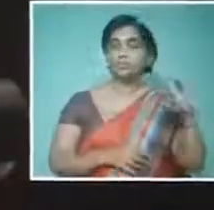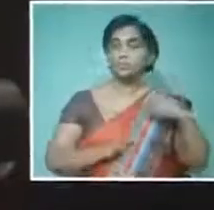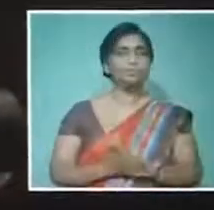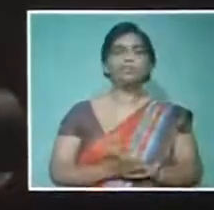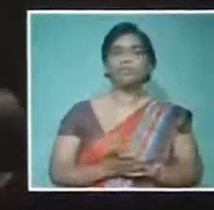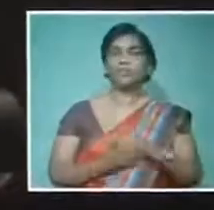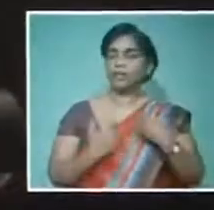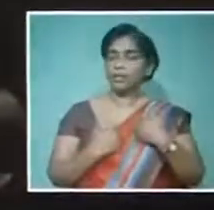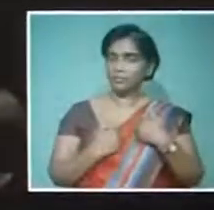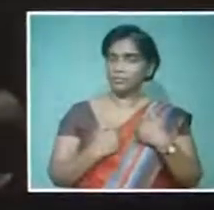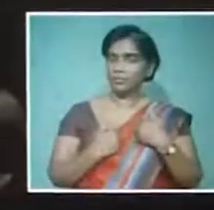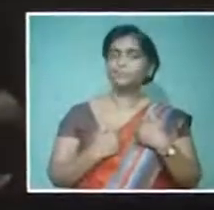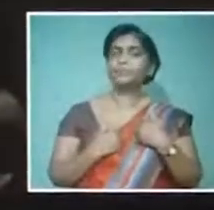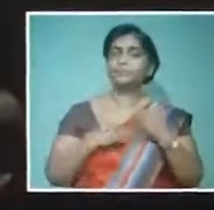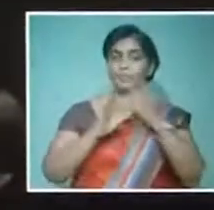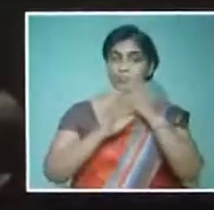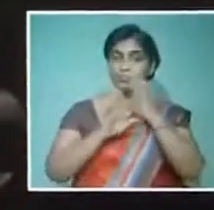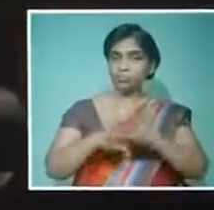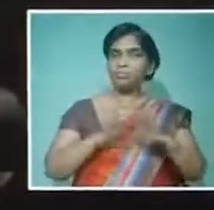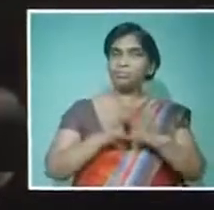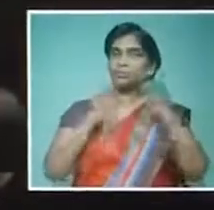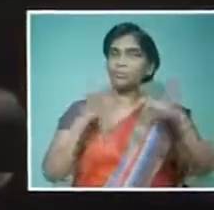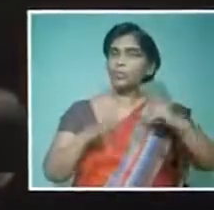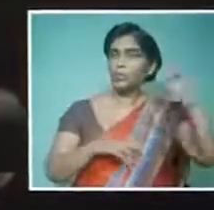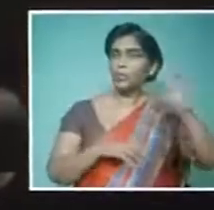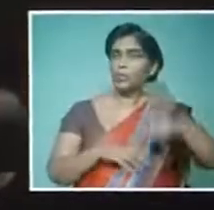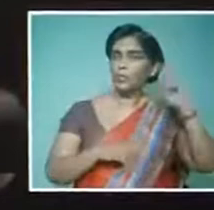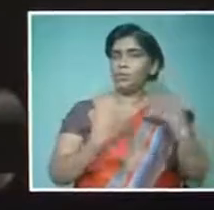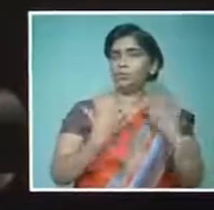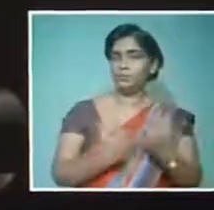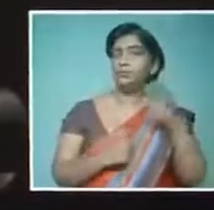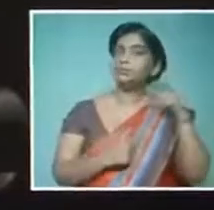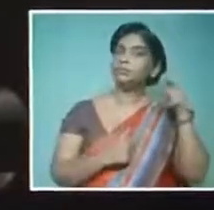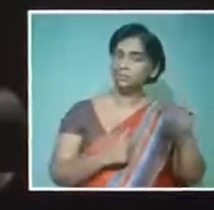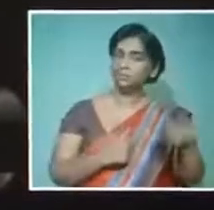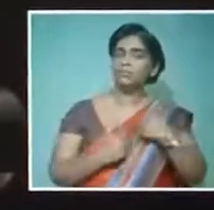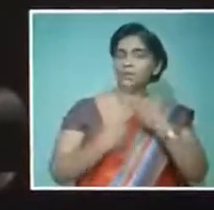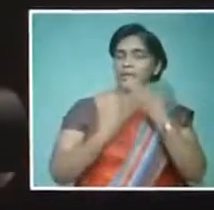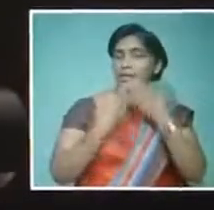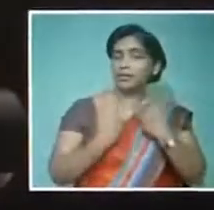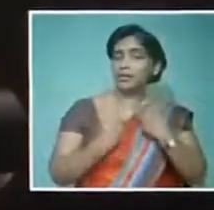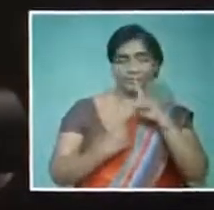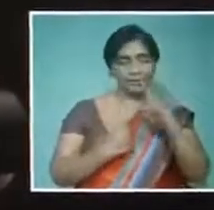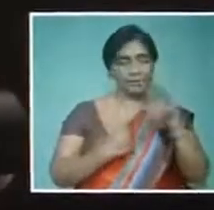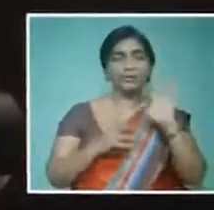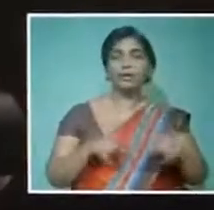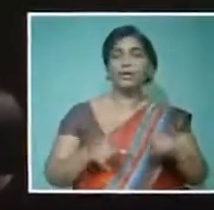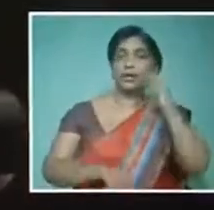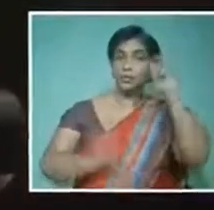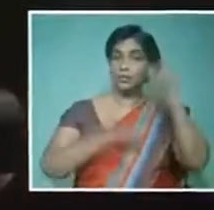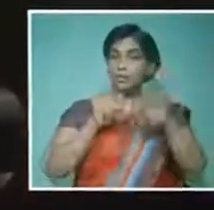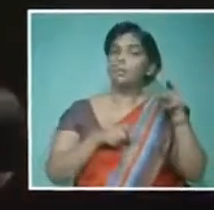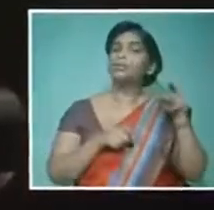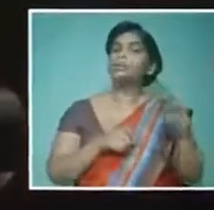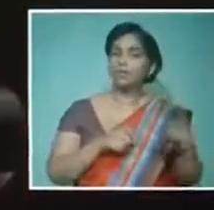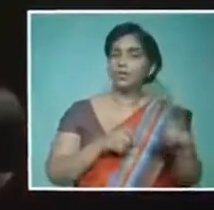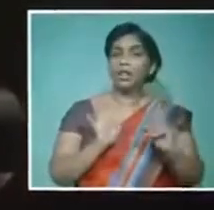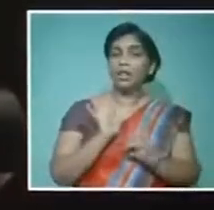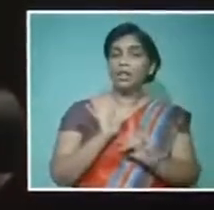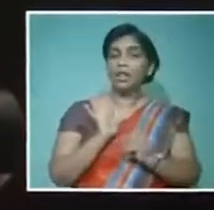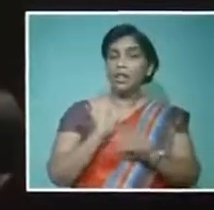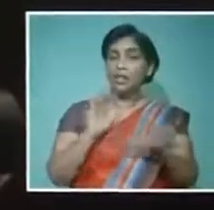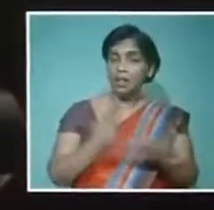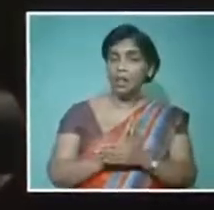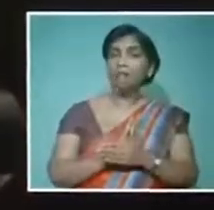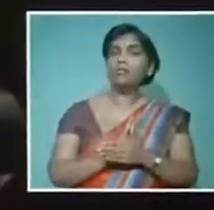கொடுக்க வேண்டும் அவர்களுடைய உரிமைகள் பெற்றுக் கொடுக்க வேண்டும் விசேஷமாக அவர் உறுப்பினர்களே தொழிற்சங்க உரிமைகள் நேற்றைய தினம் பல்கலைக்கழக மாணவர்களுடைய